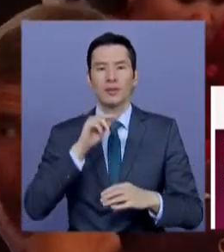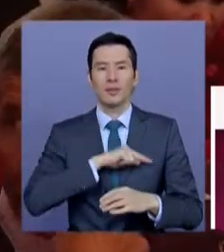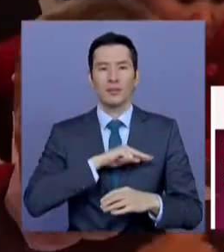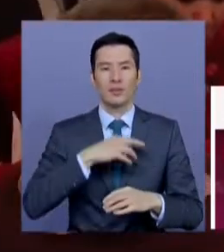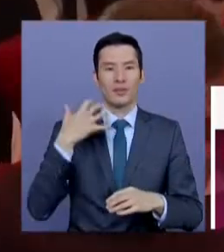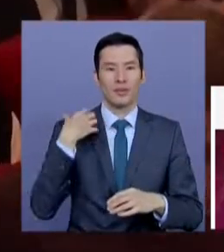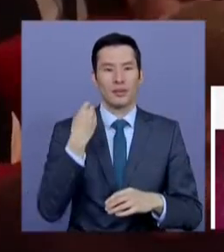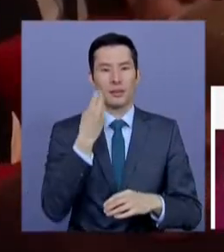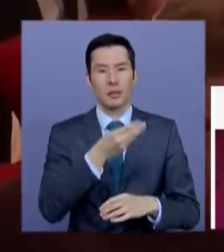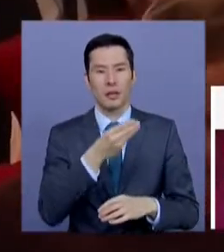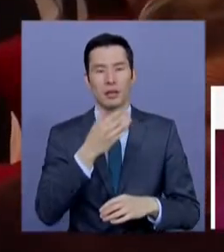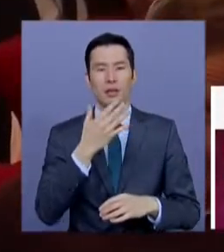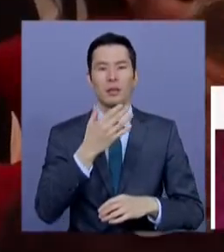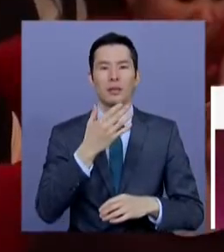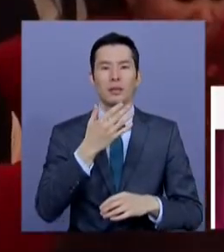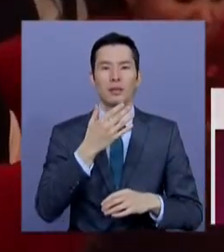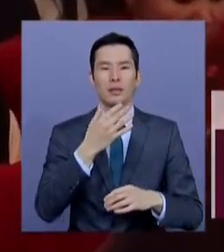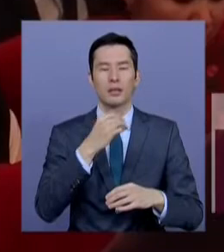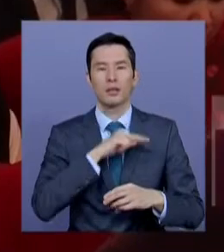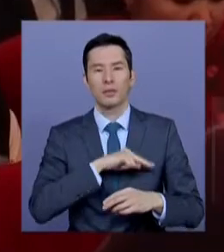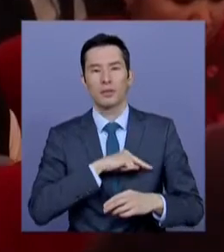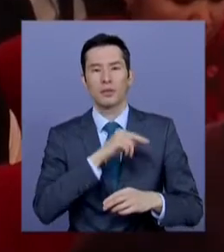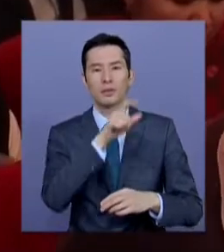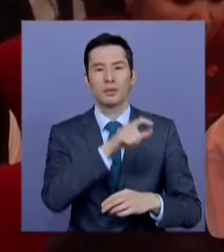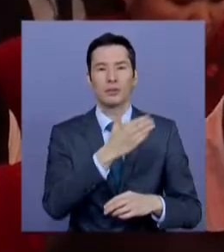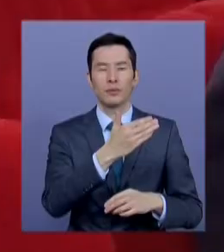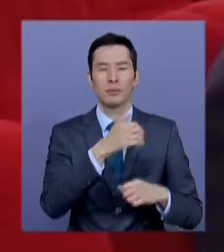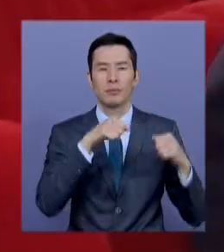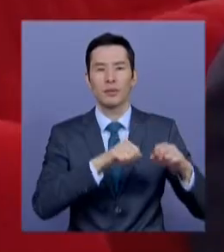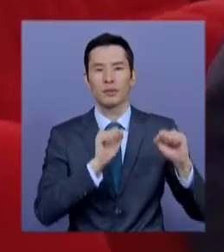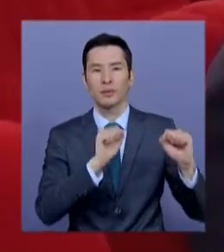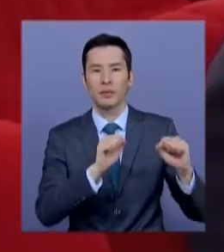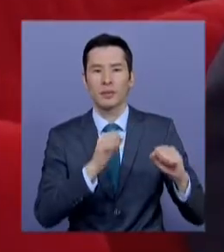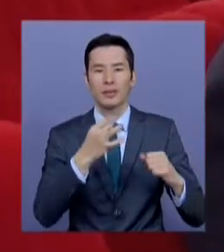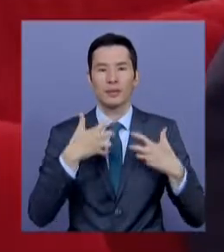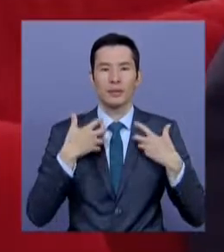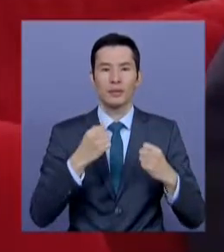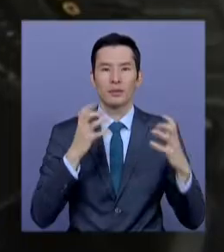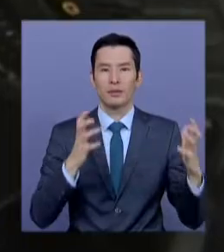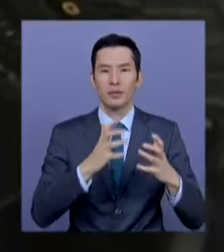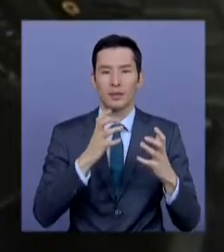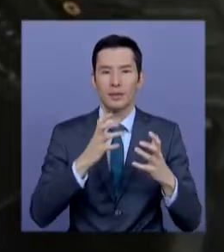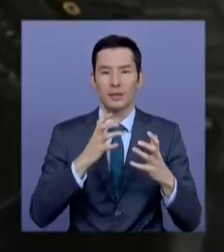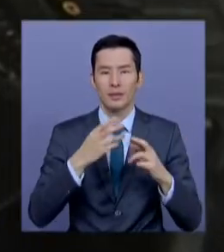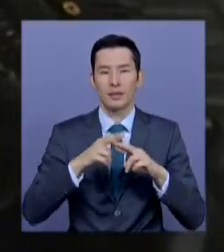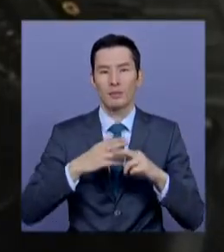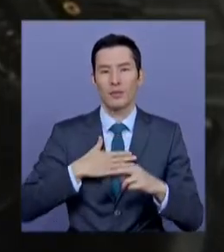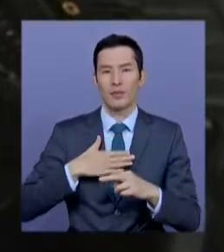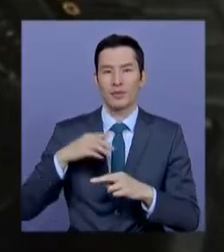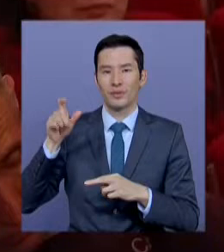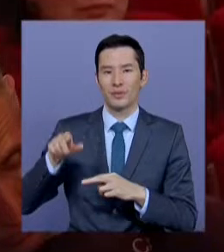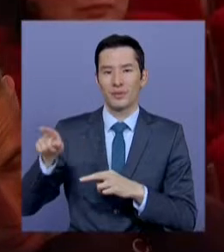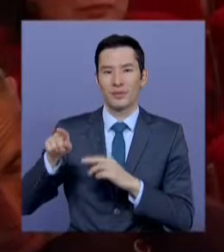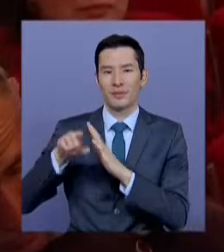мәселелері осы кандидаттың бағдарламасында бірінші кезекте тұрған мәселелер. Ол барлық жұмыс